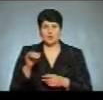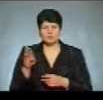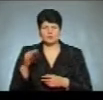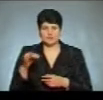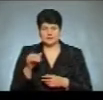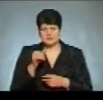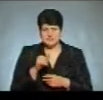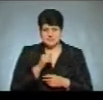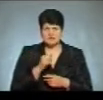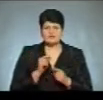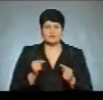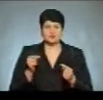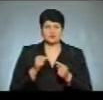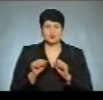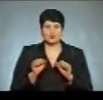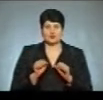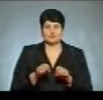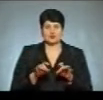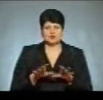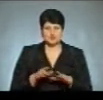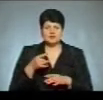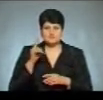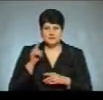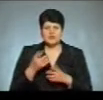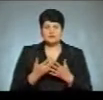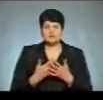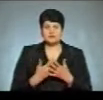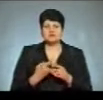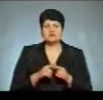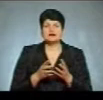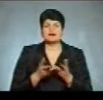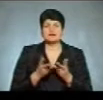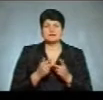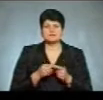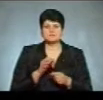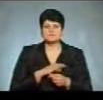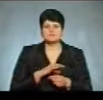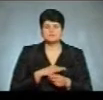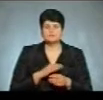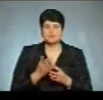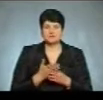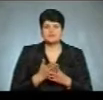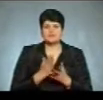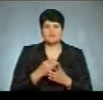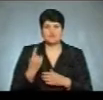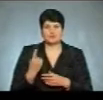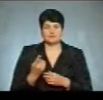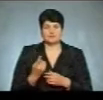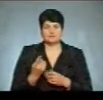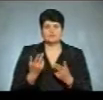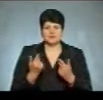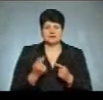відповідно до урядового рішення. Чи відомо, яка приблизно ця кількість користувачів субсидій в області? Так,